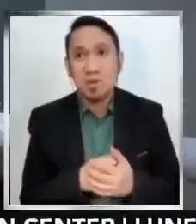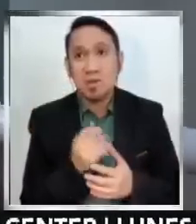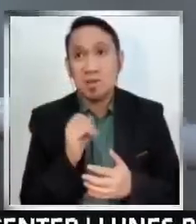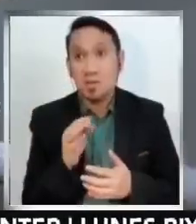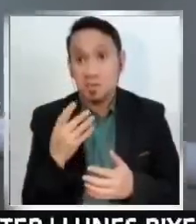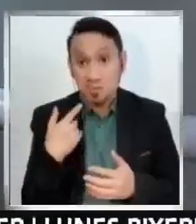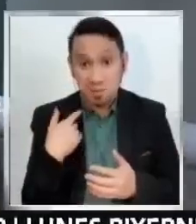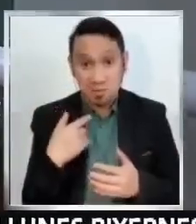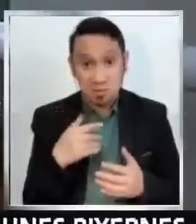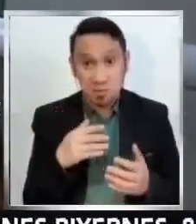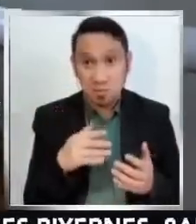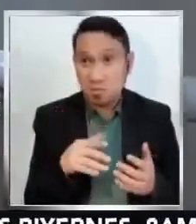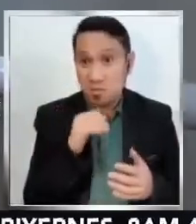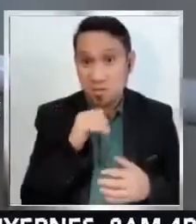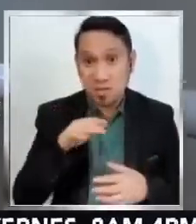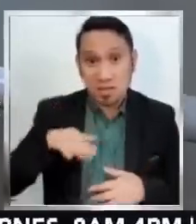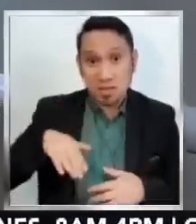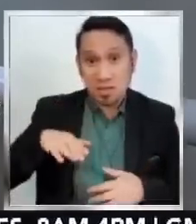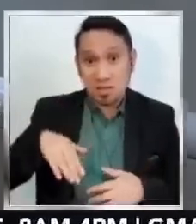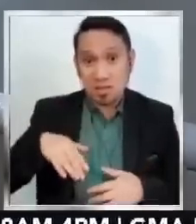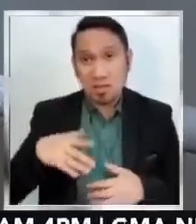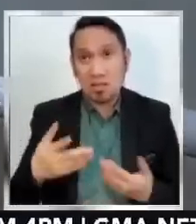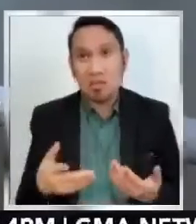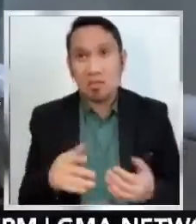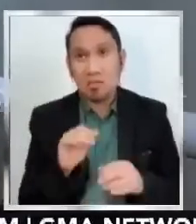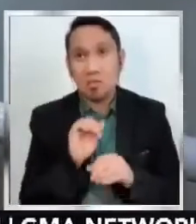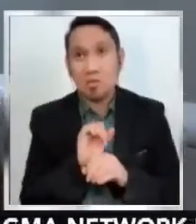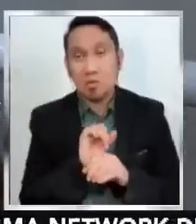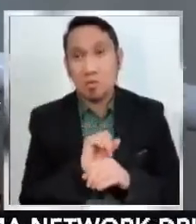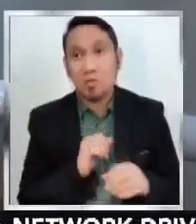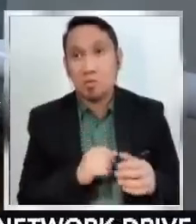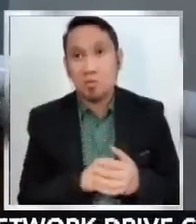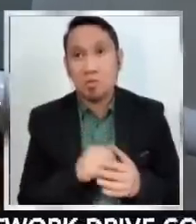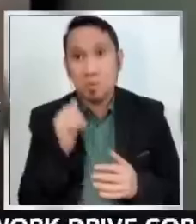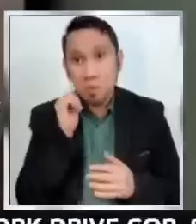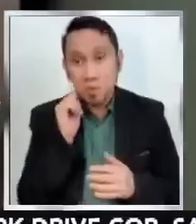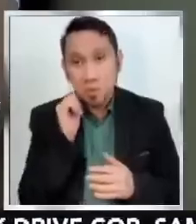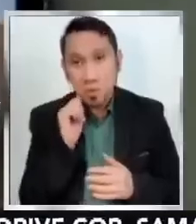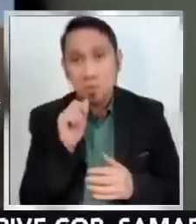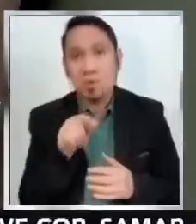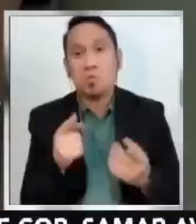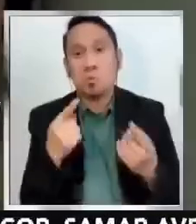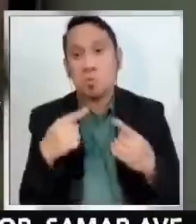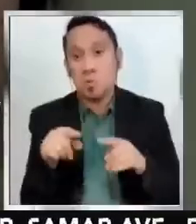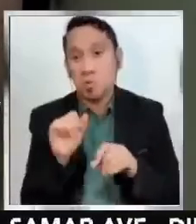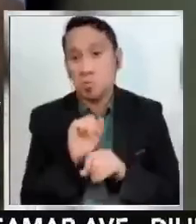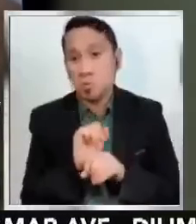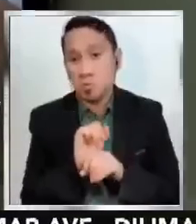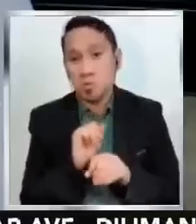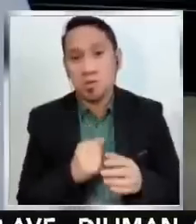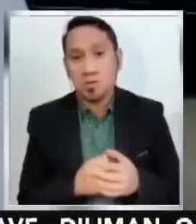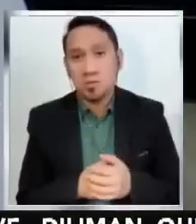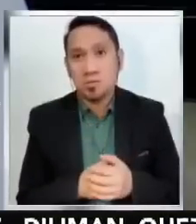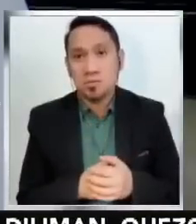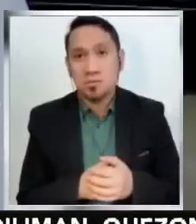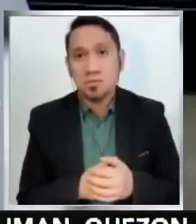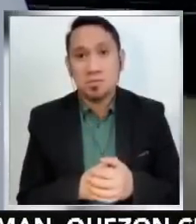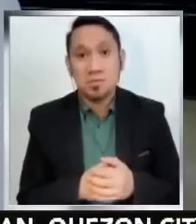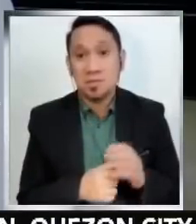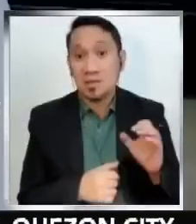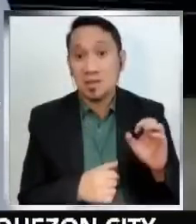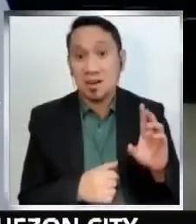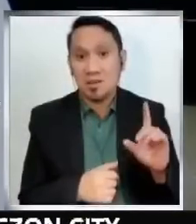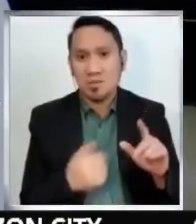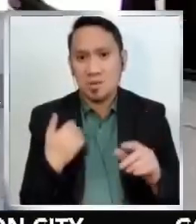naman nahuhuli sa trabaho. Siyempre, araw-araw pumapasok. Hindi naman na naabutan ni Carl ang mga love bus.